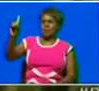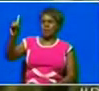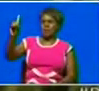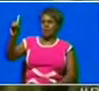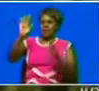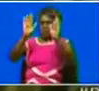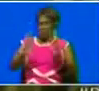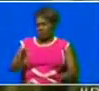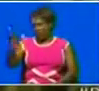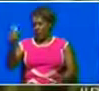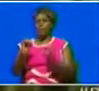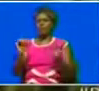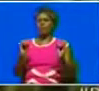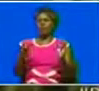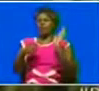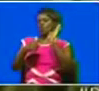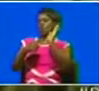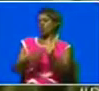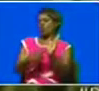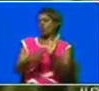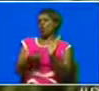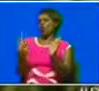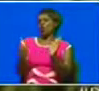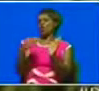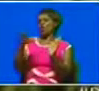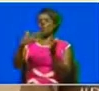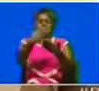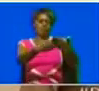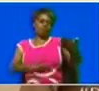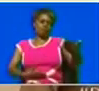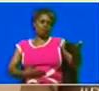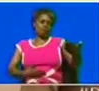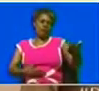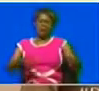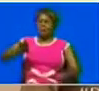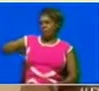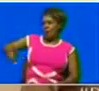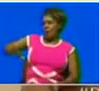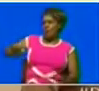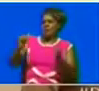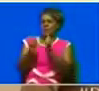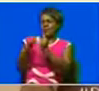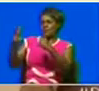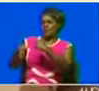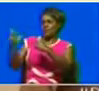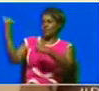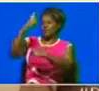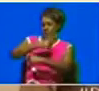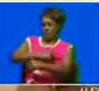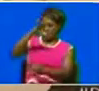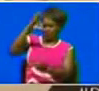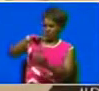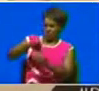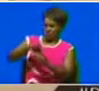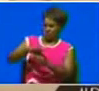si muhimu. Ile ni kuonesha tu kwa wewe uko kwenye orodha. Japo zimesalia siku 17 kuadia kwa siku ya kura,